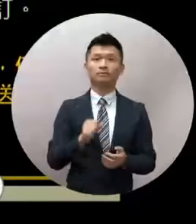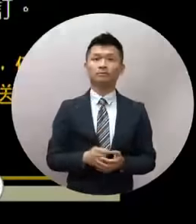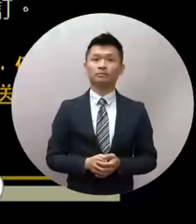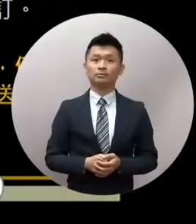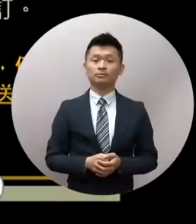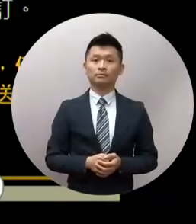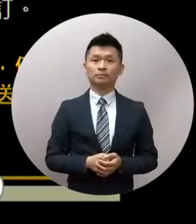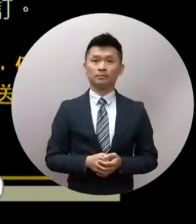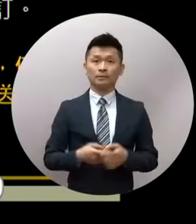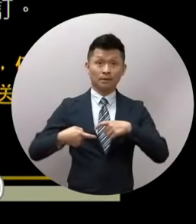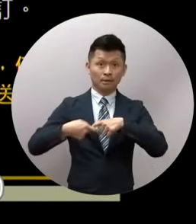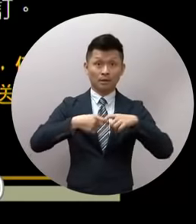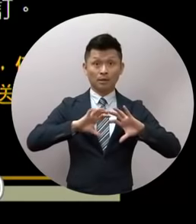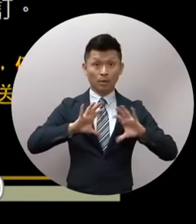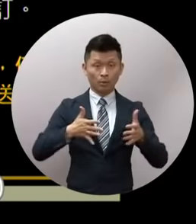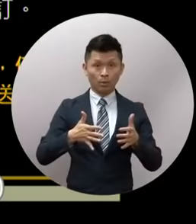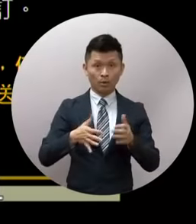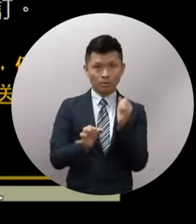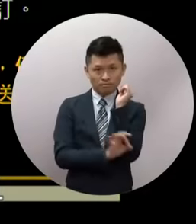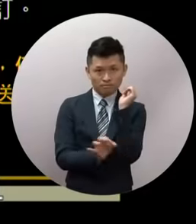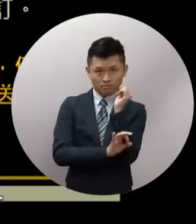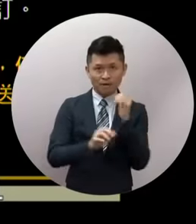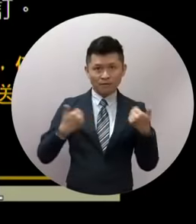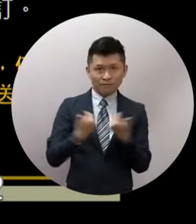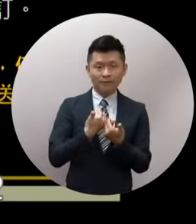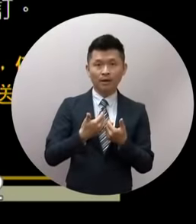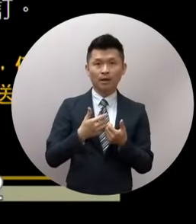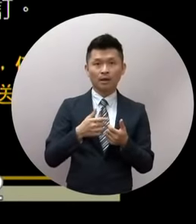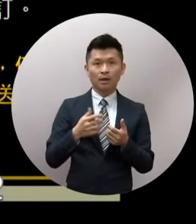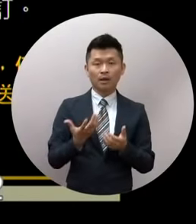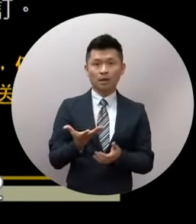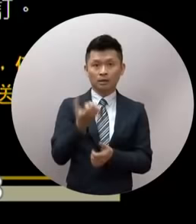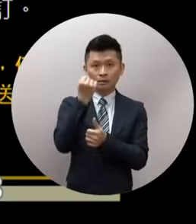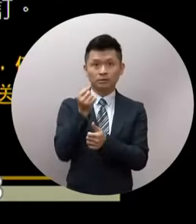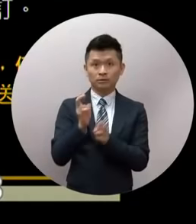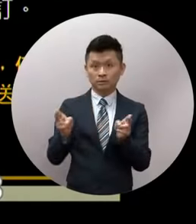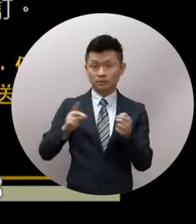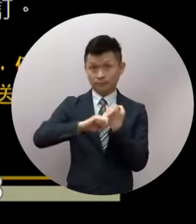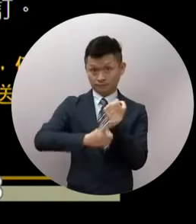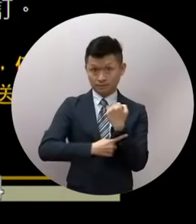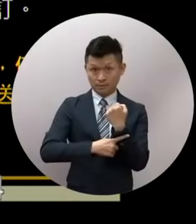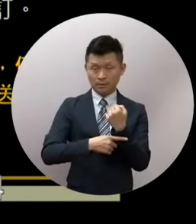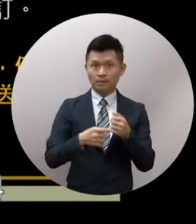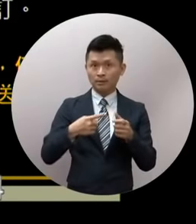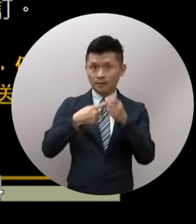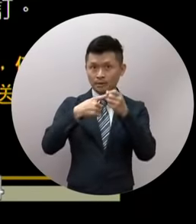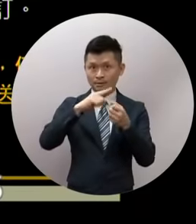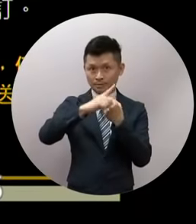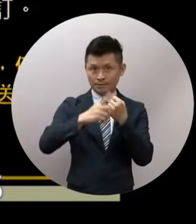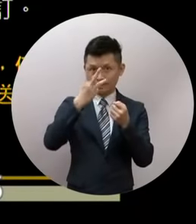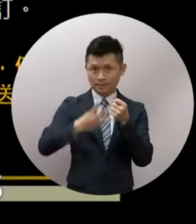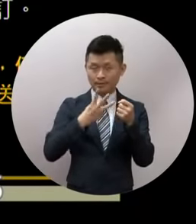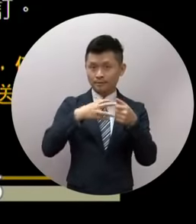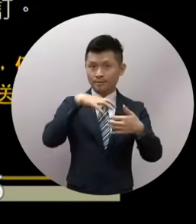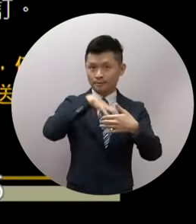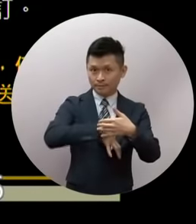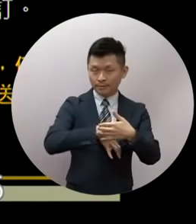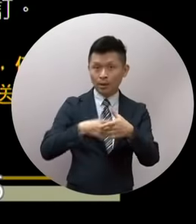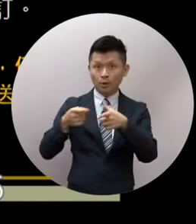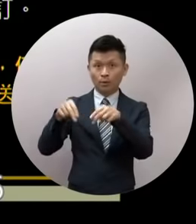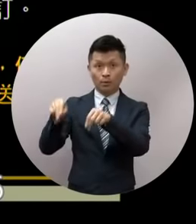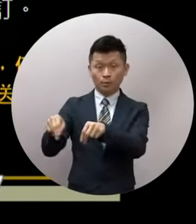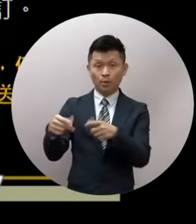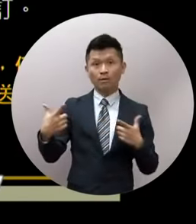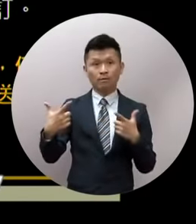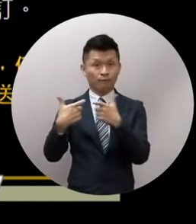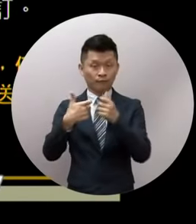都一个联合国反贪腐公约施行法，要求说第七条是要求说三年内应该完成符合公约的法